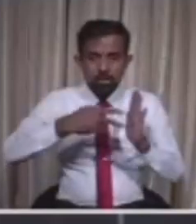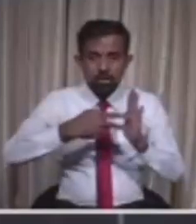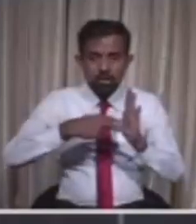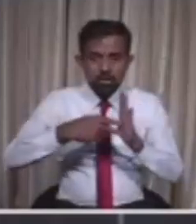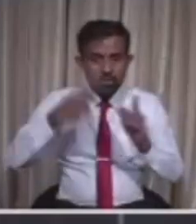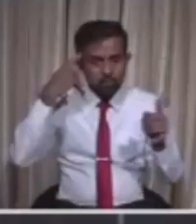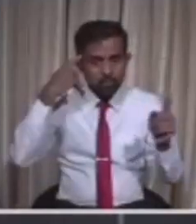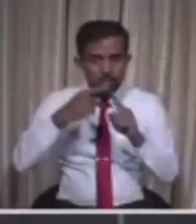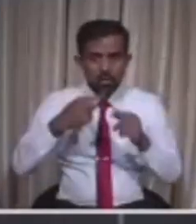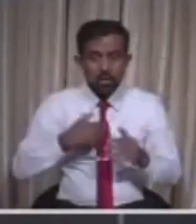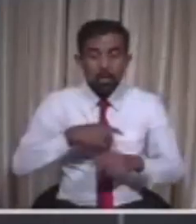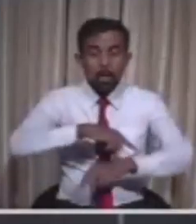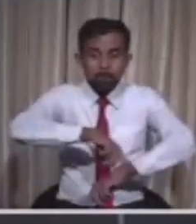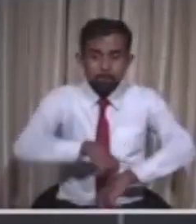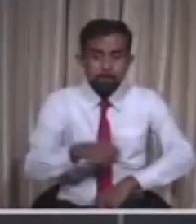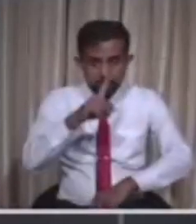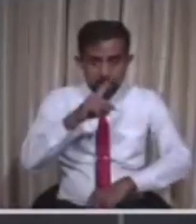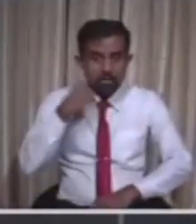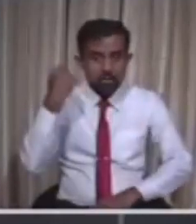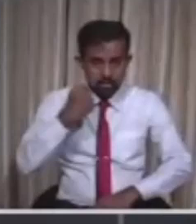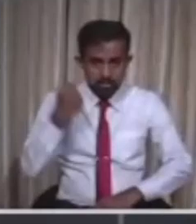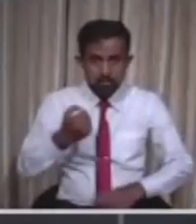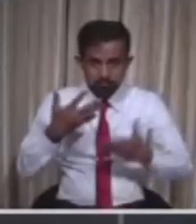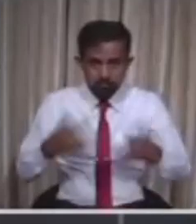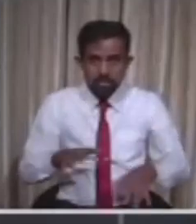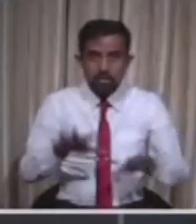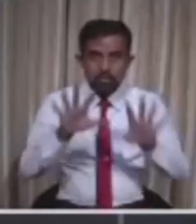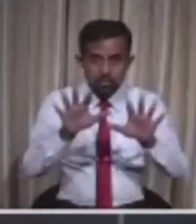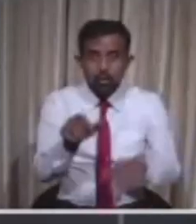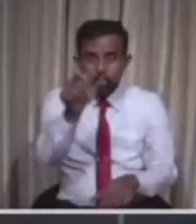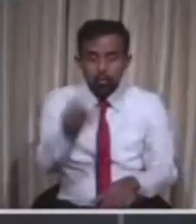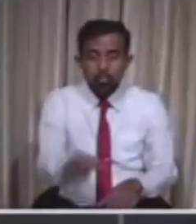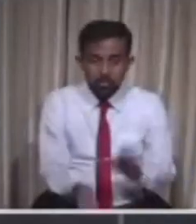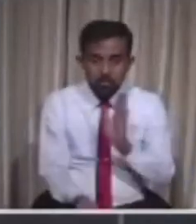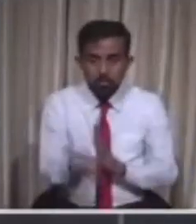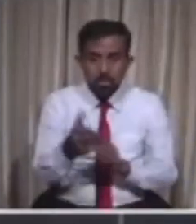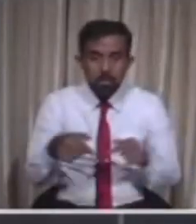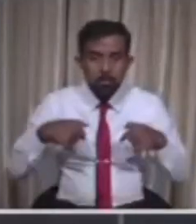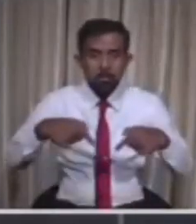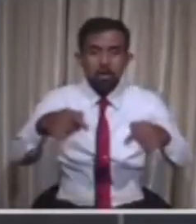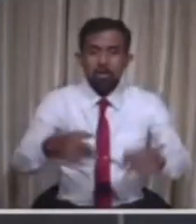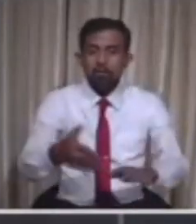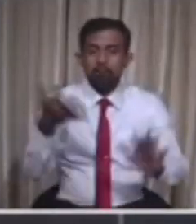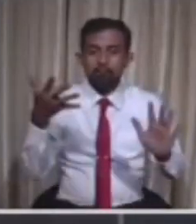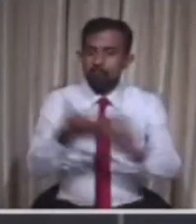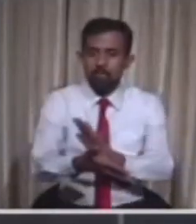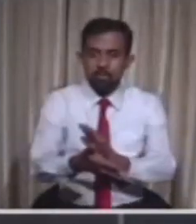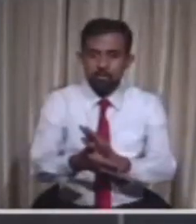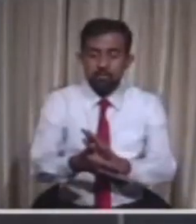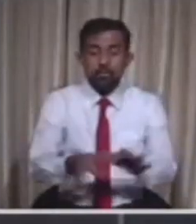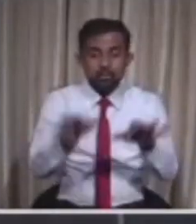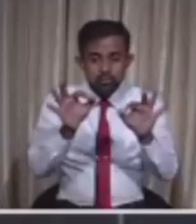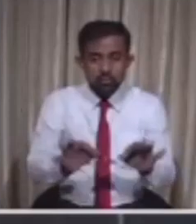සම්බන්ධයෙන් අපි පැයක කතාවක් කරා. කරලා කිව්වා, ඔබලා යන මේ මාර්ගය වැරදි, මේ මාර්ගය